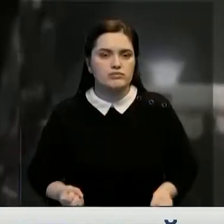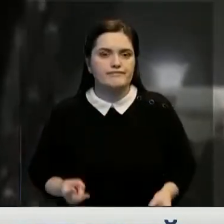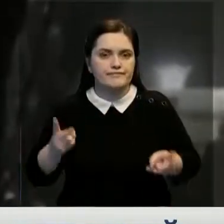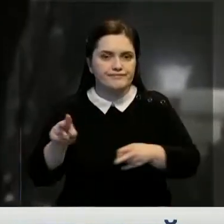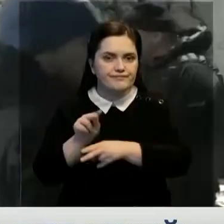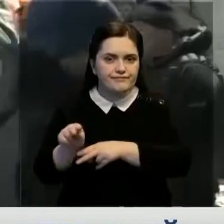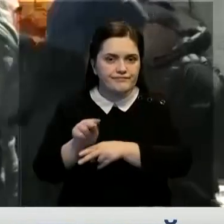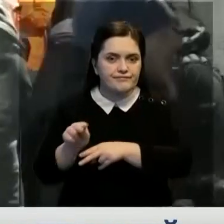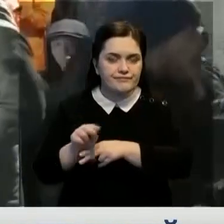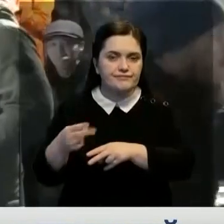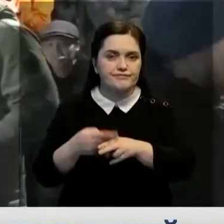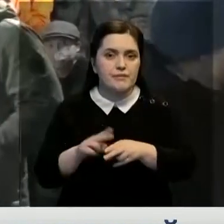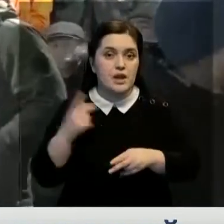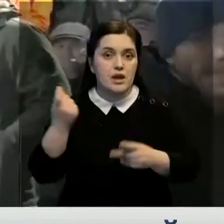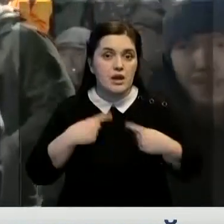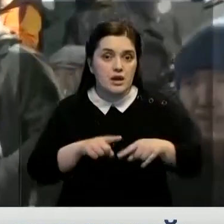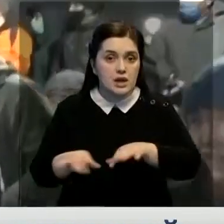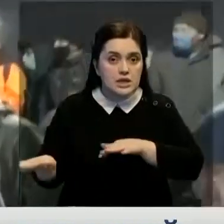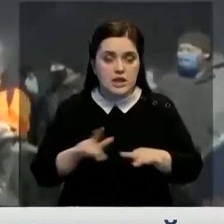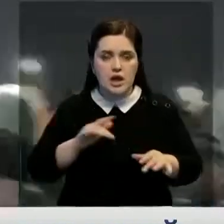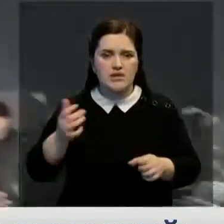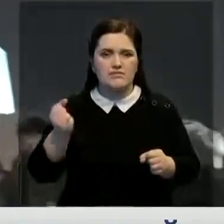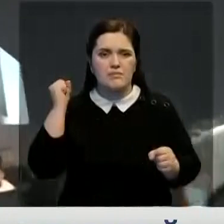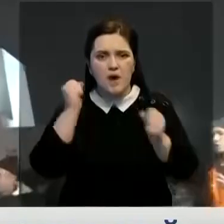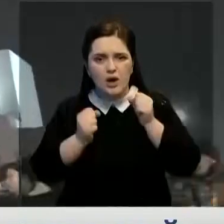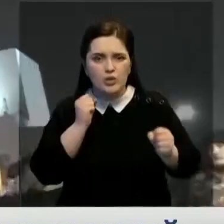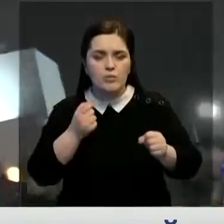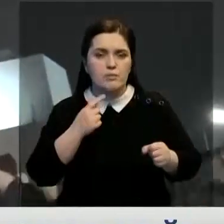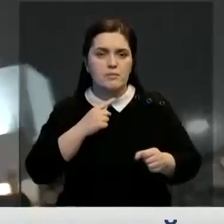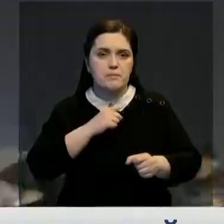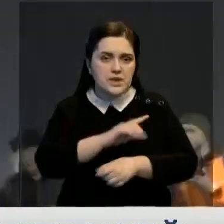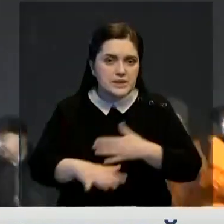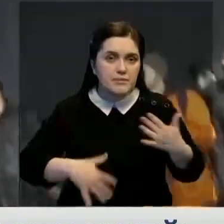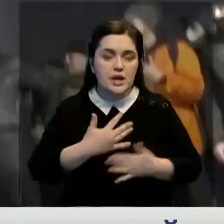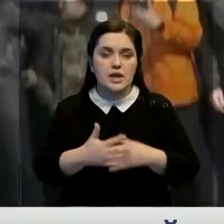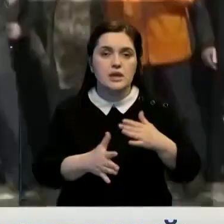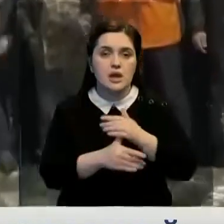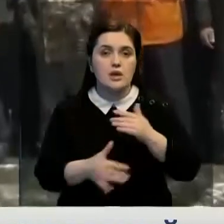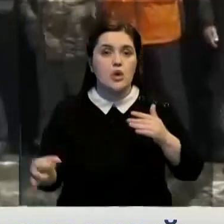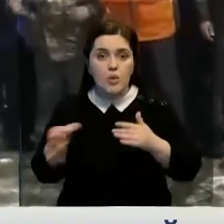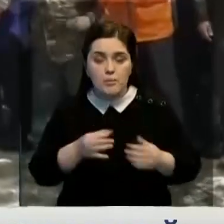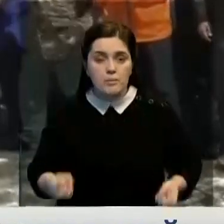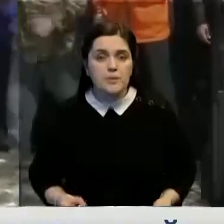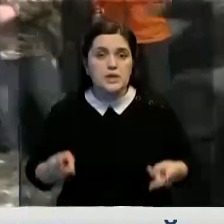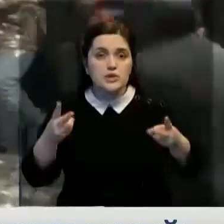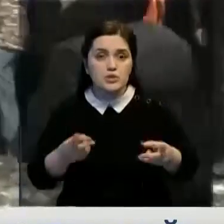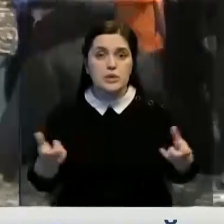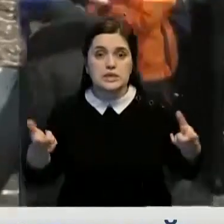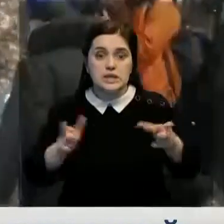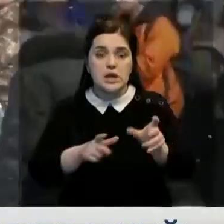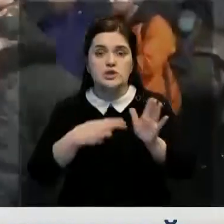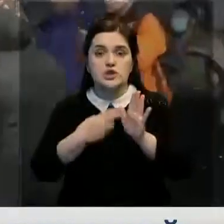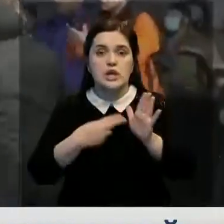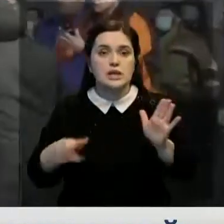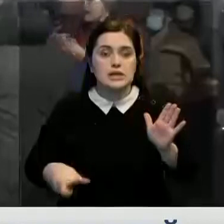и деструктивные силы. Они и организовали погромы и беспорядки. В частности, в Атырауской области злоумышленники заблокировали